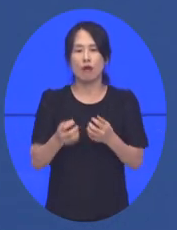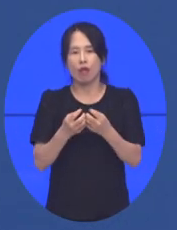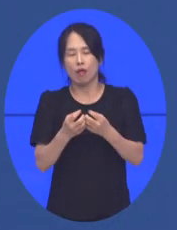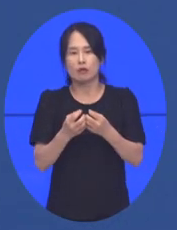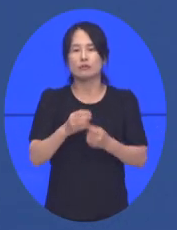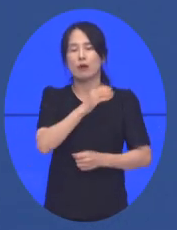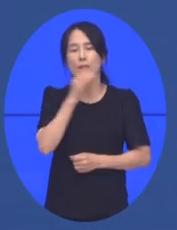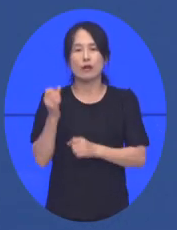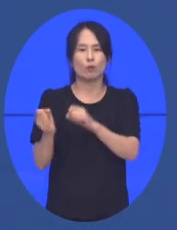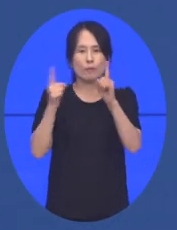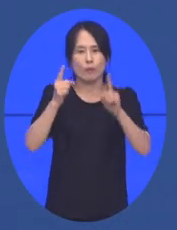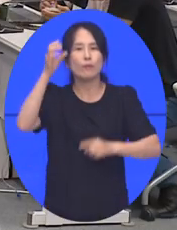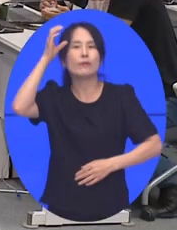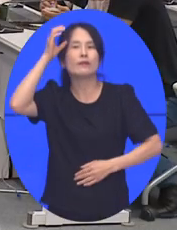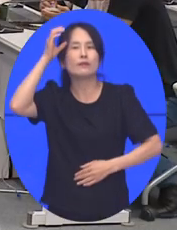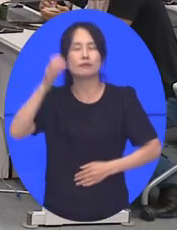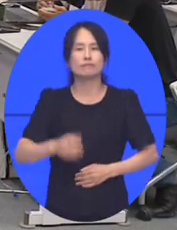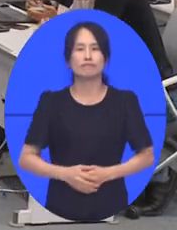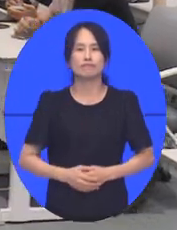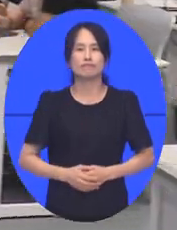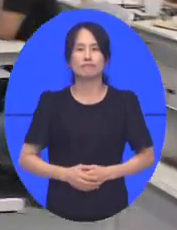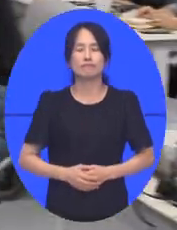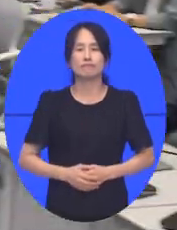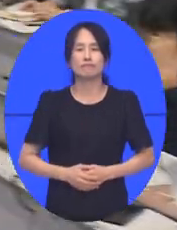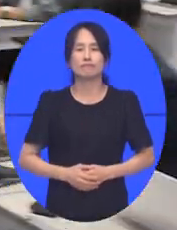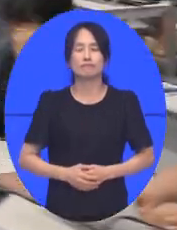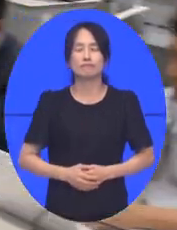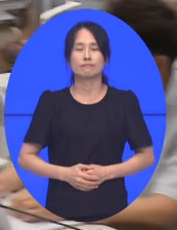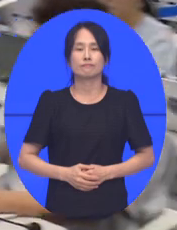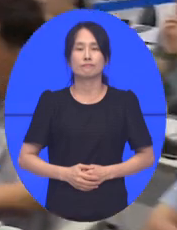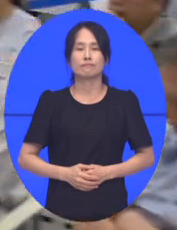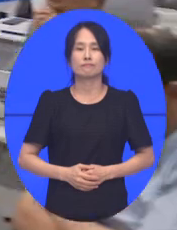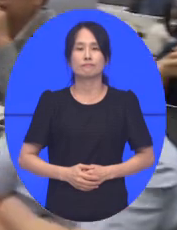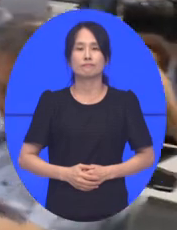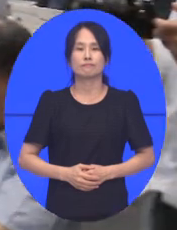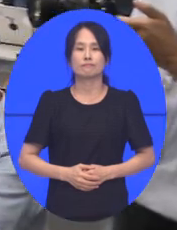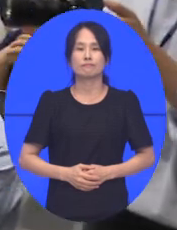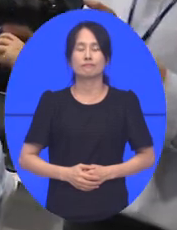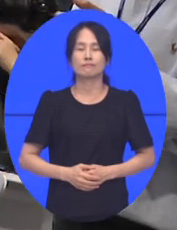선순환을 가져올 것으로 기대됩니다 경기지 TV 이슬비입니다